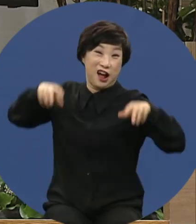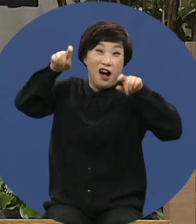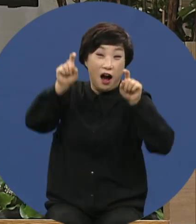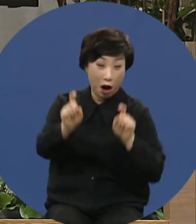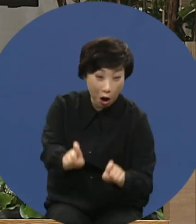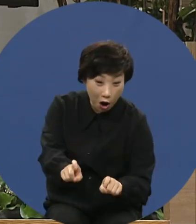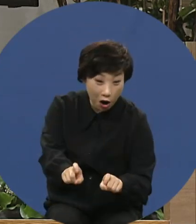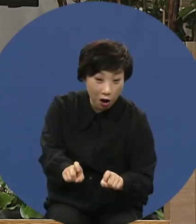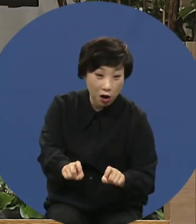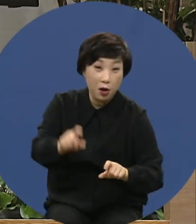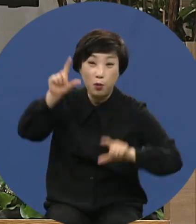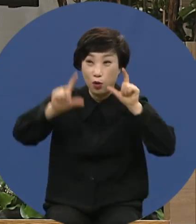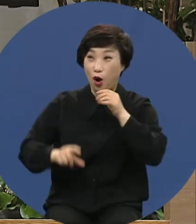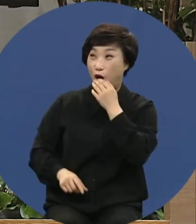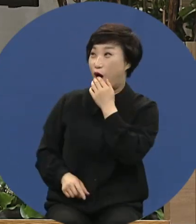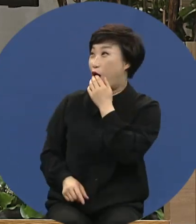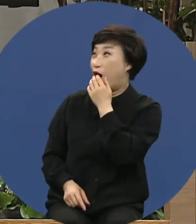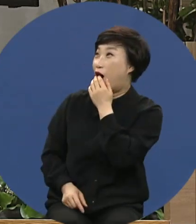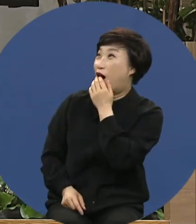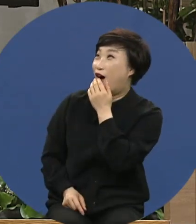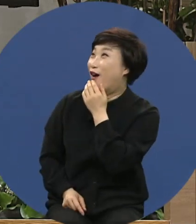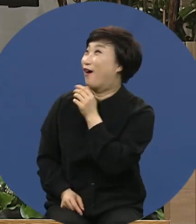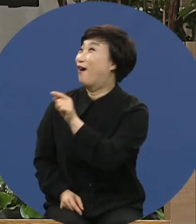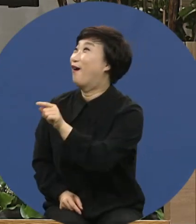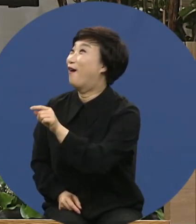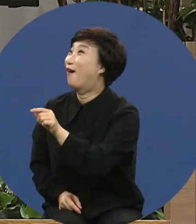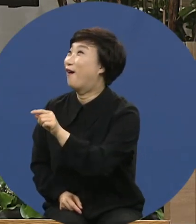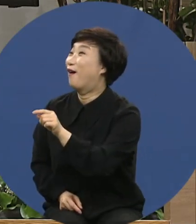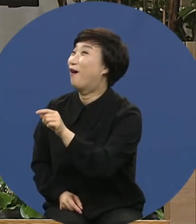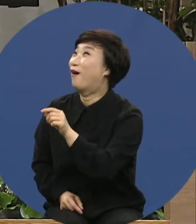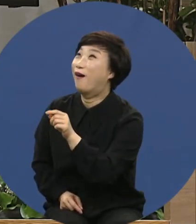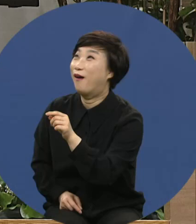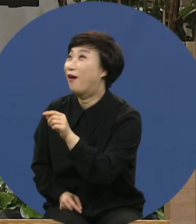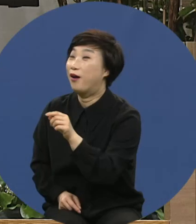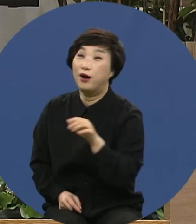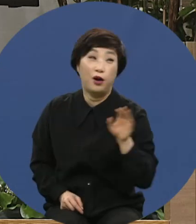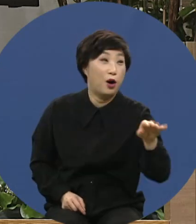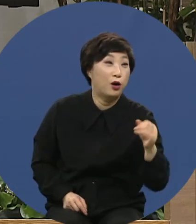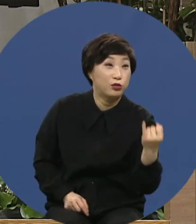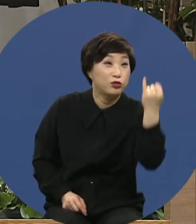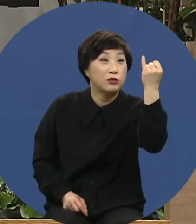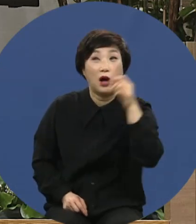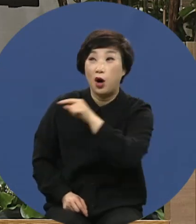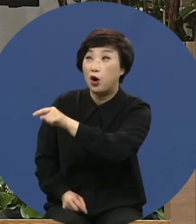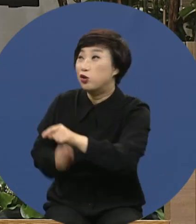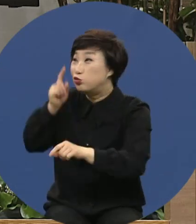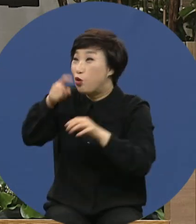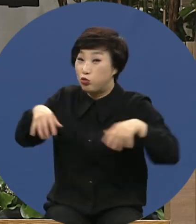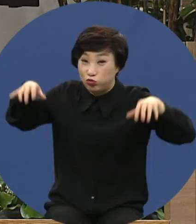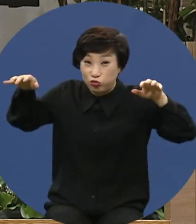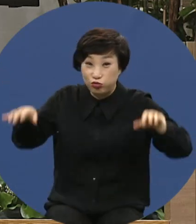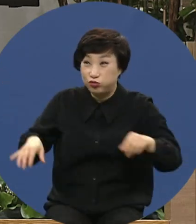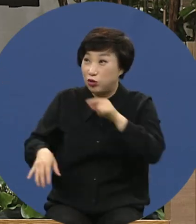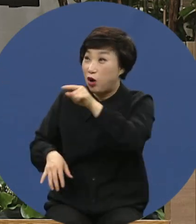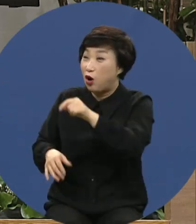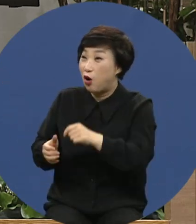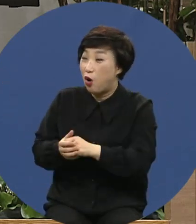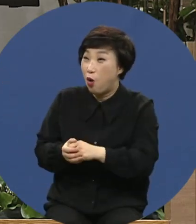생각했습니다. 누님, 왜? 저 독수리가 어떻게 저렇게